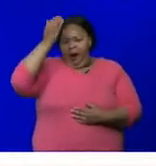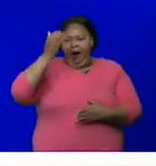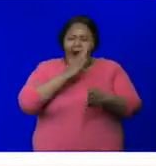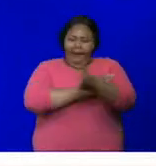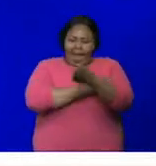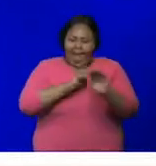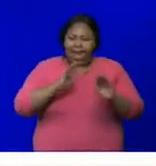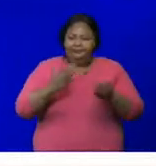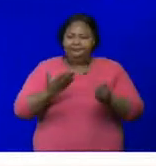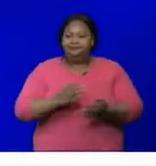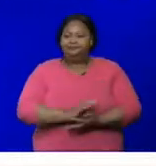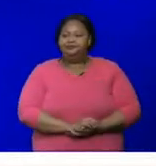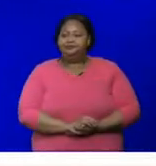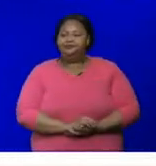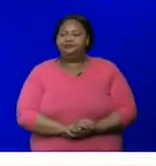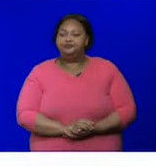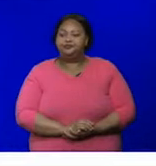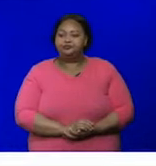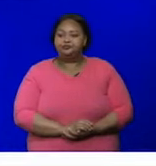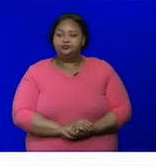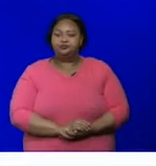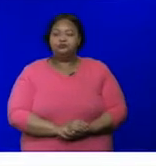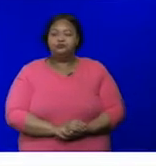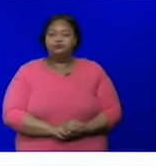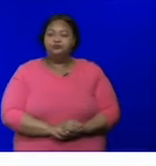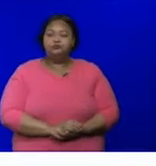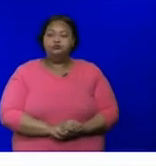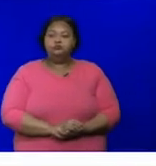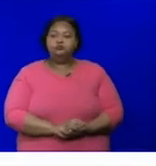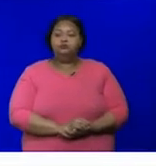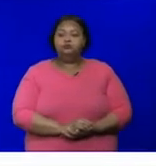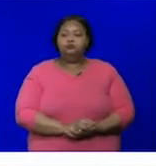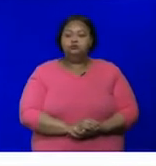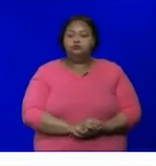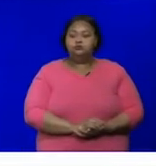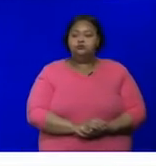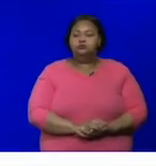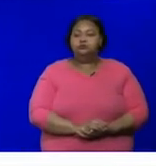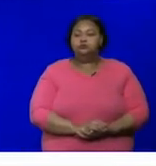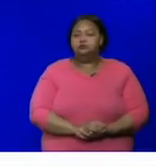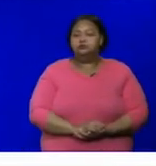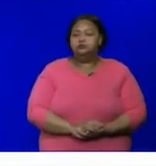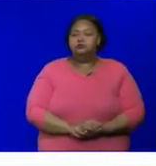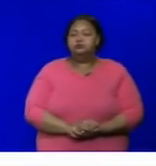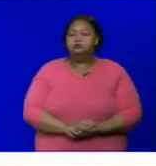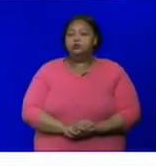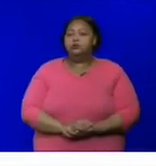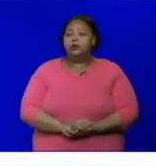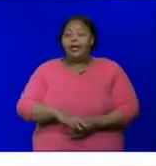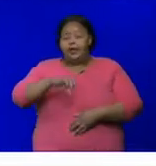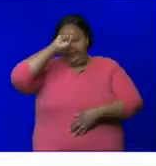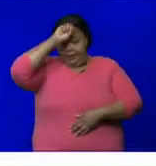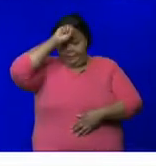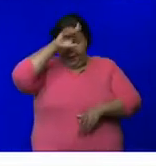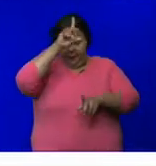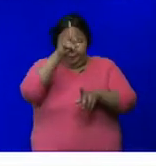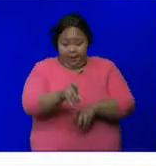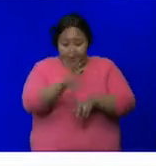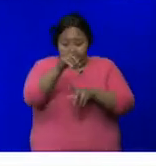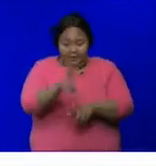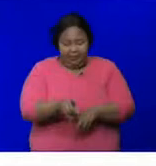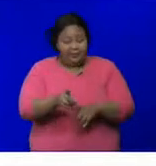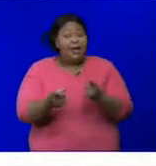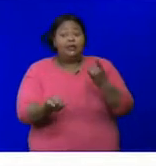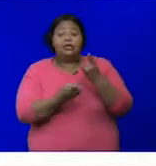industry lehamba ne value addition has the potential to bail us out kule unemployment crisis.